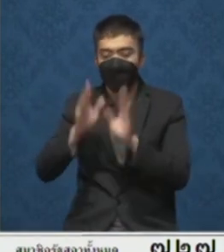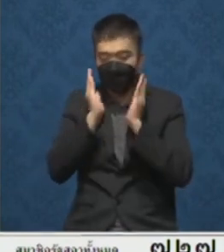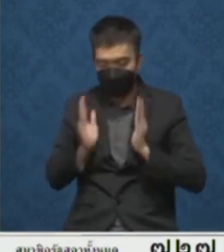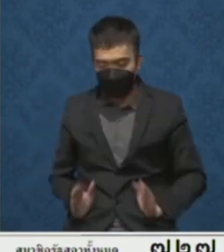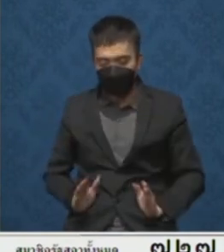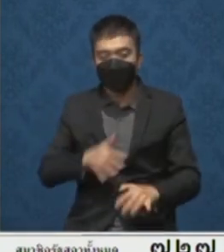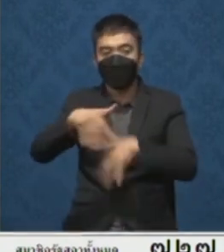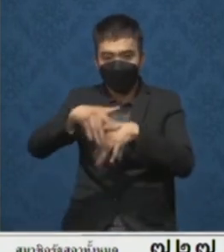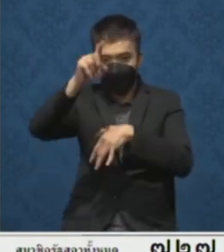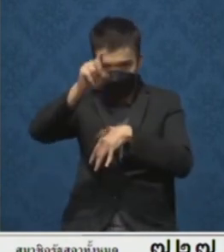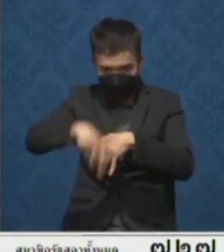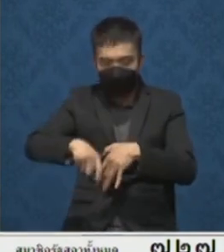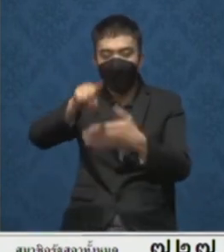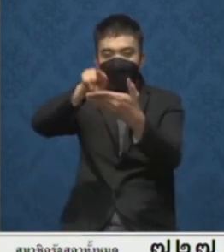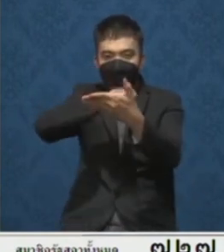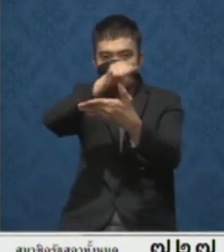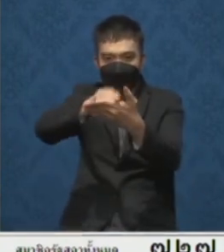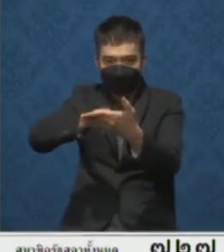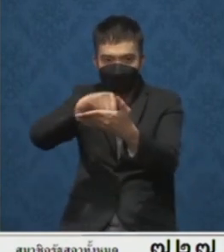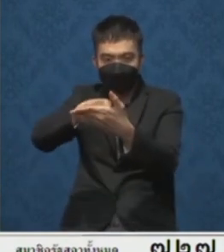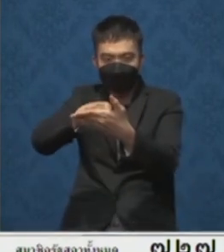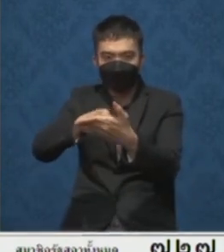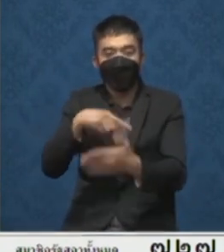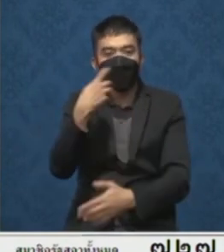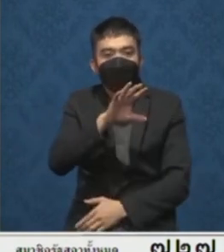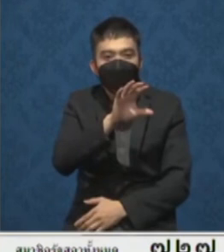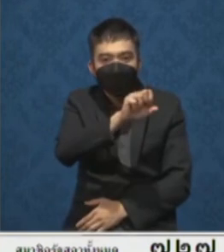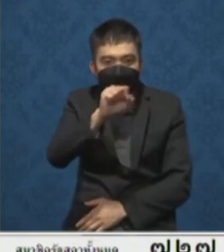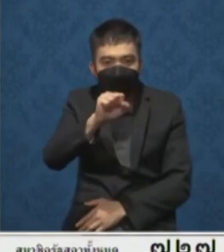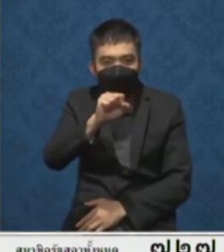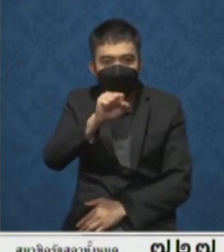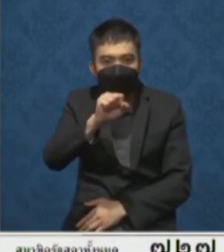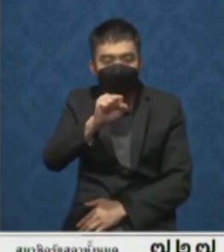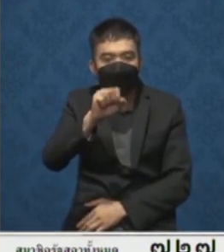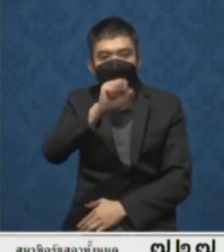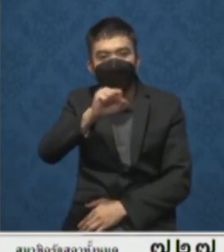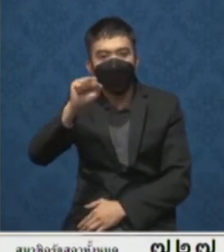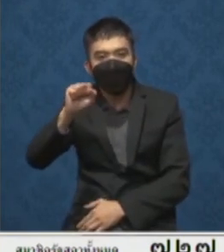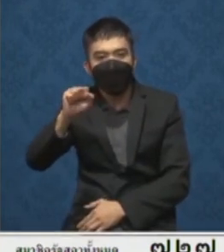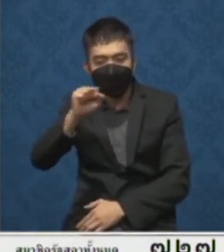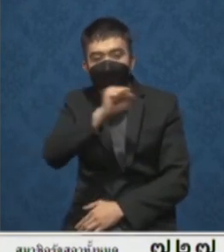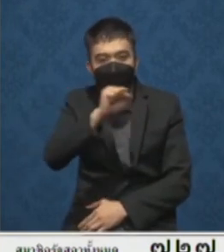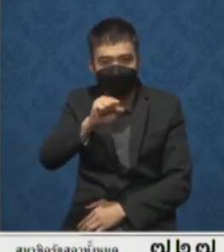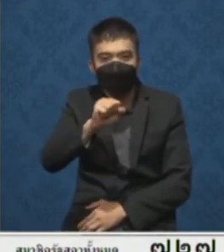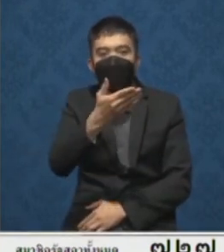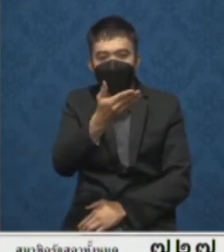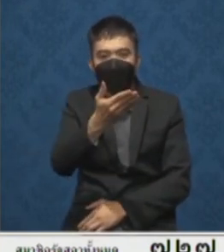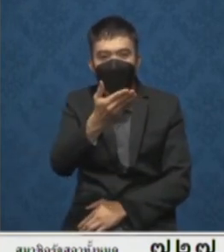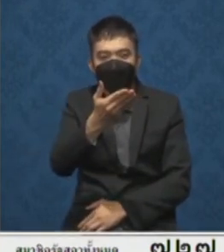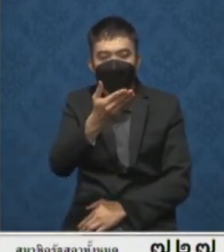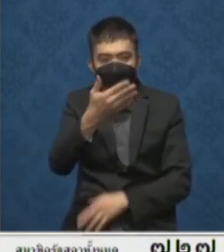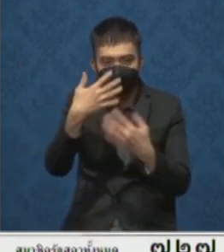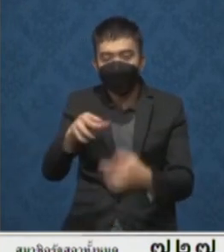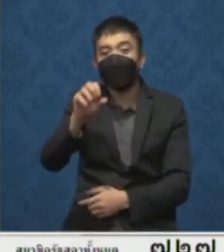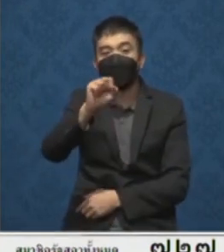การเลือกตั้งซึ่งผู้ผ่านการเลือกตั้งในที่นี้ก็คือสมาชิกสภาผู้แทนราษฎรหรือเราเรียกว่าส.ส.ค่ะท่านประธานแล้วท่านสมา